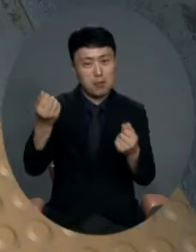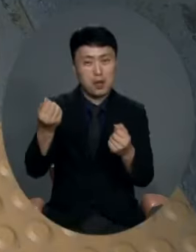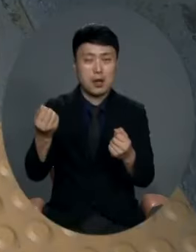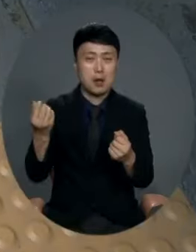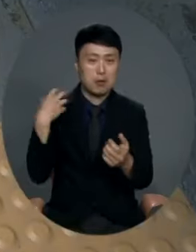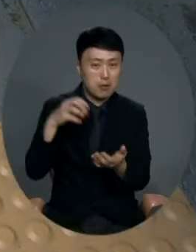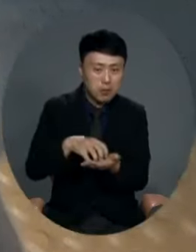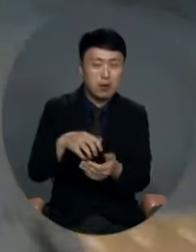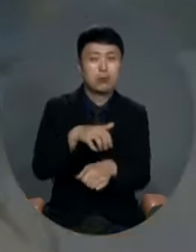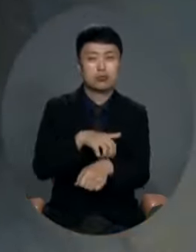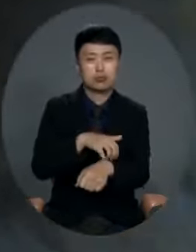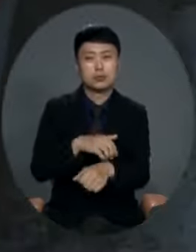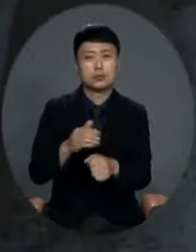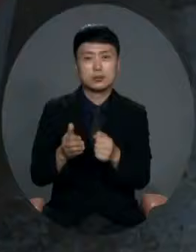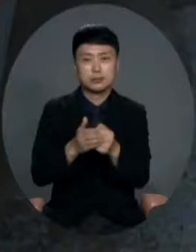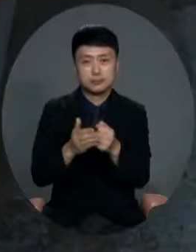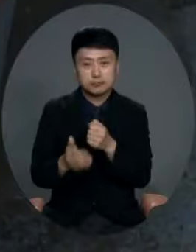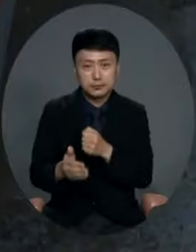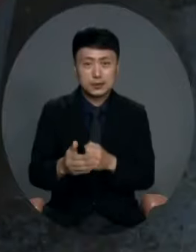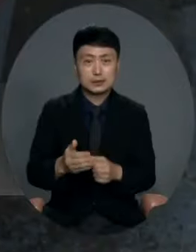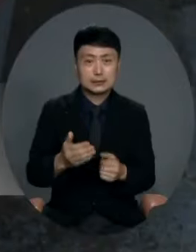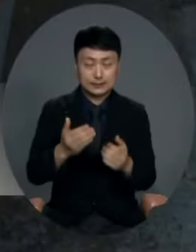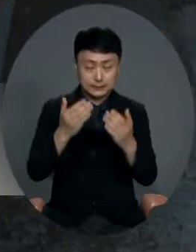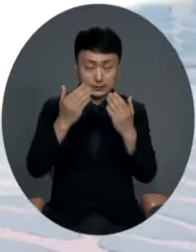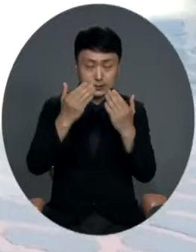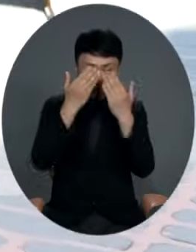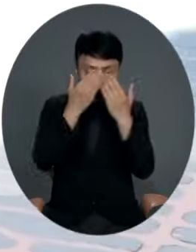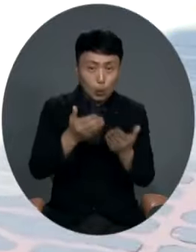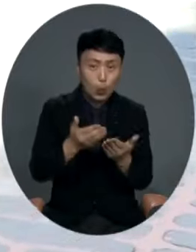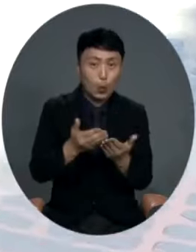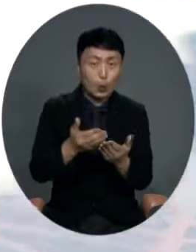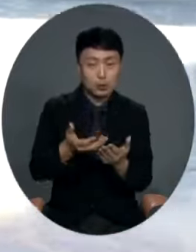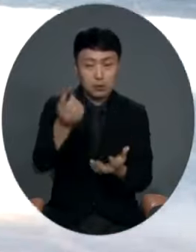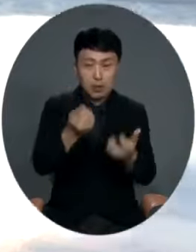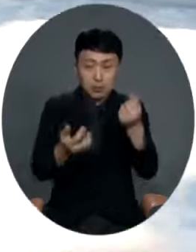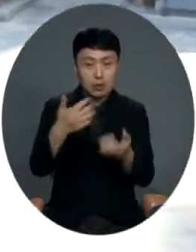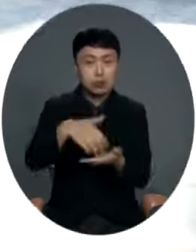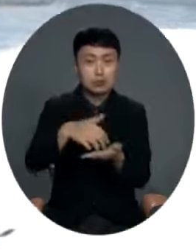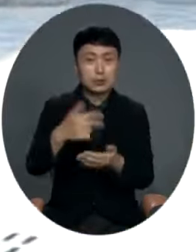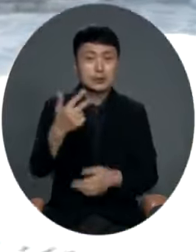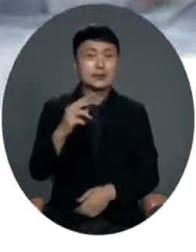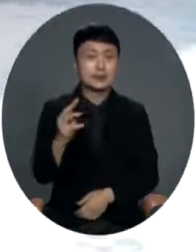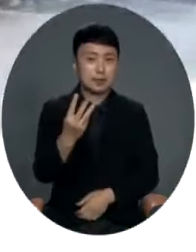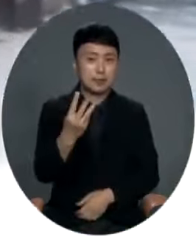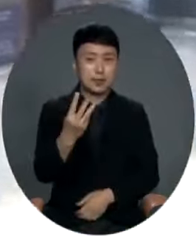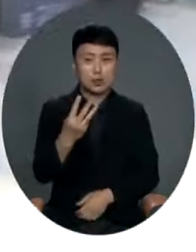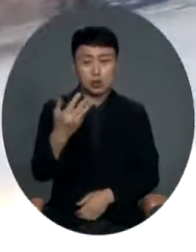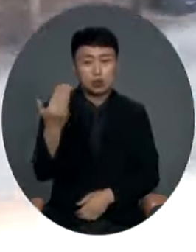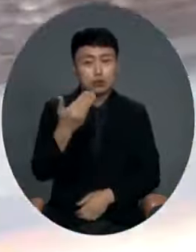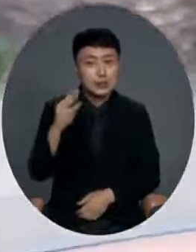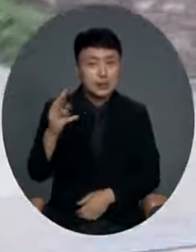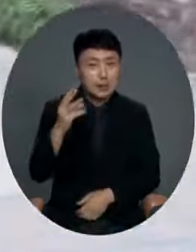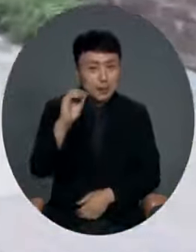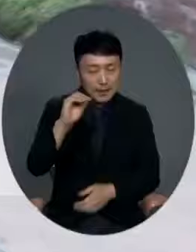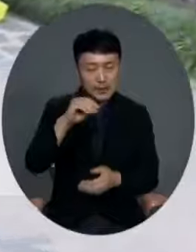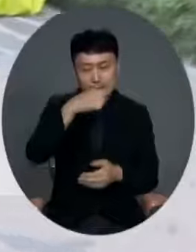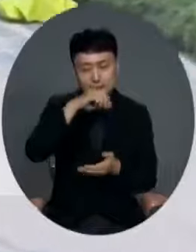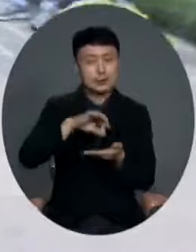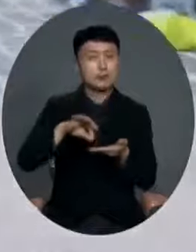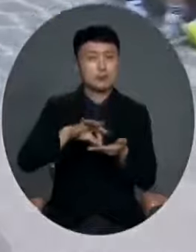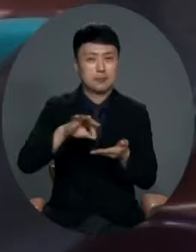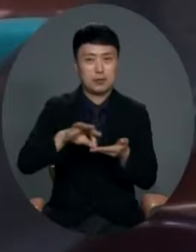대구 곳곳에 새로 제공된 양심 양산은 지난해에만 7,300개, 9,300여만 원의 예산이